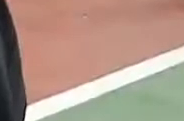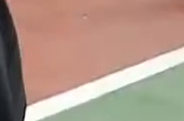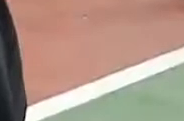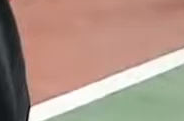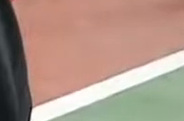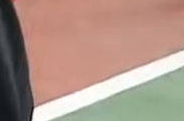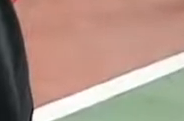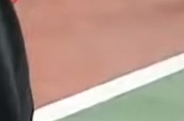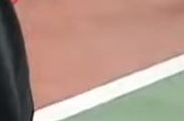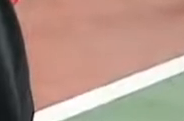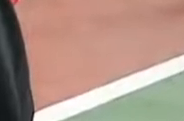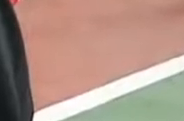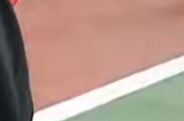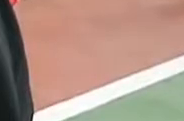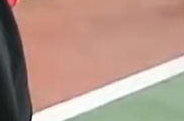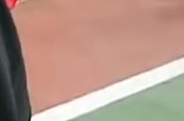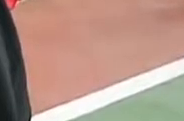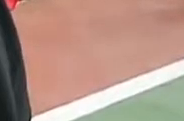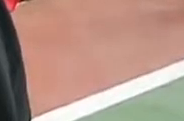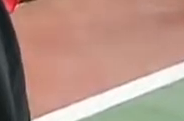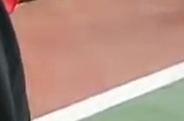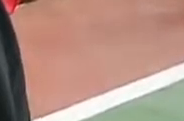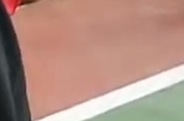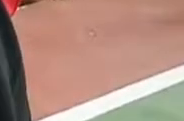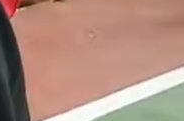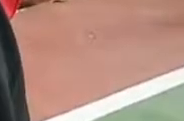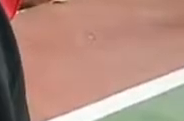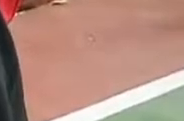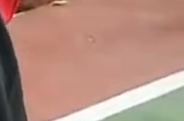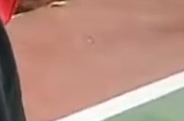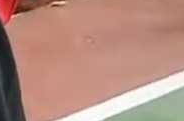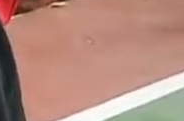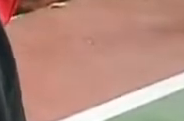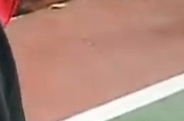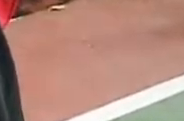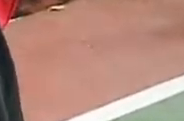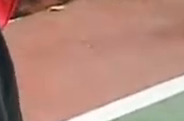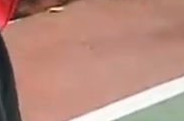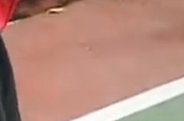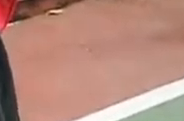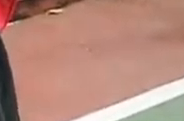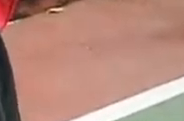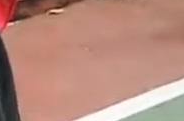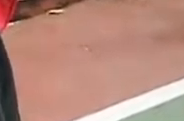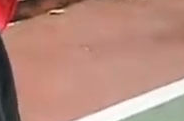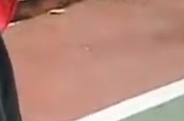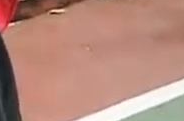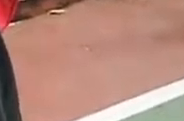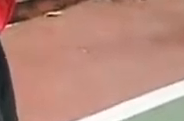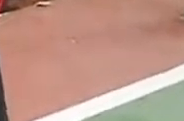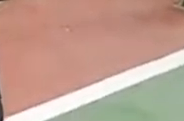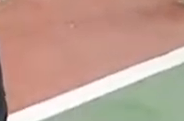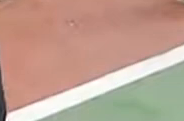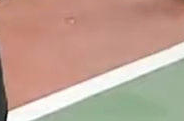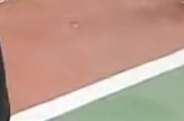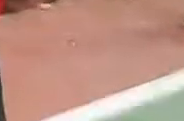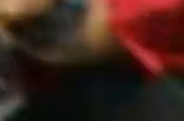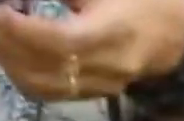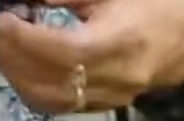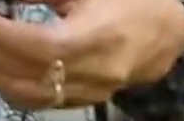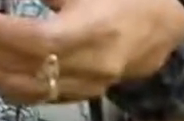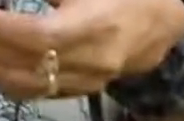Indonesia sebelah mana ya bagus ya mesinnya bulet Oh iya ini